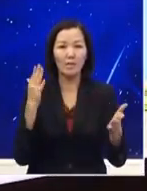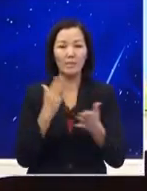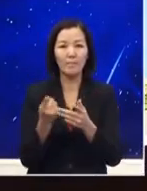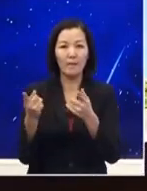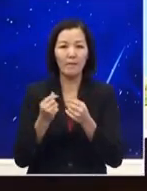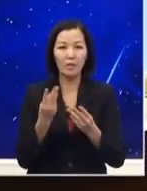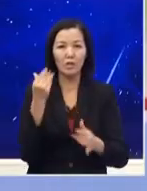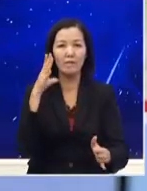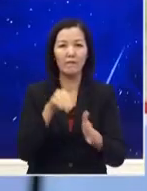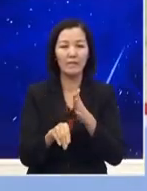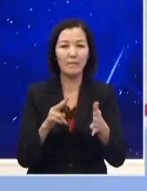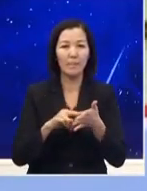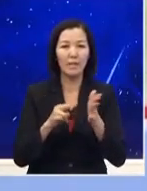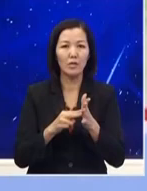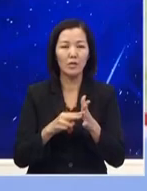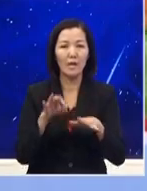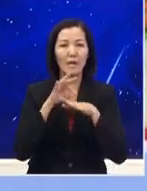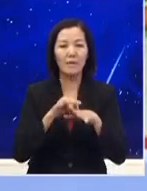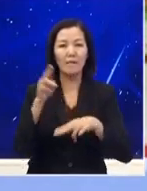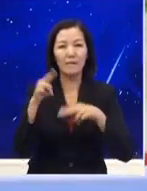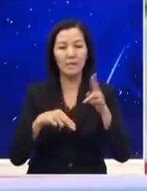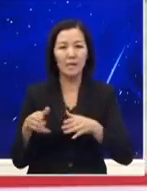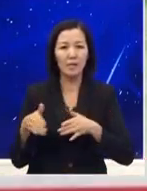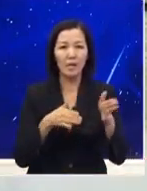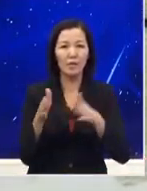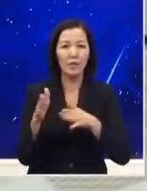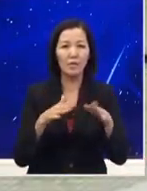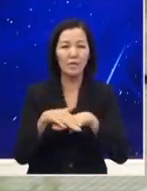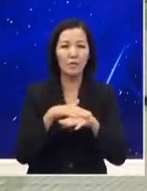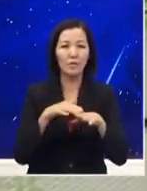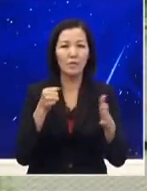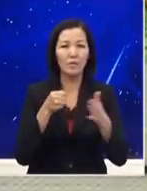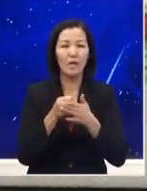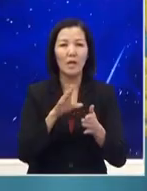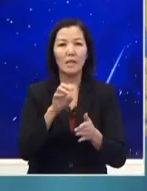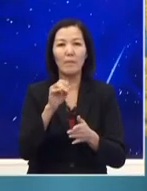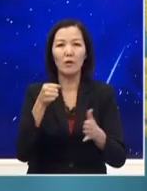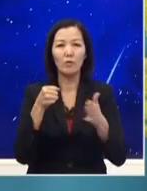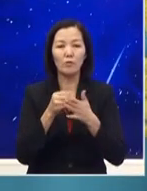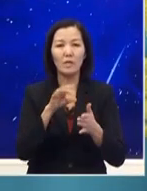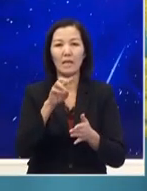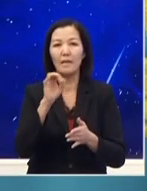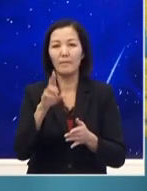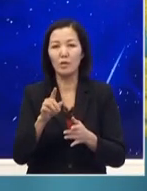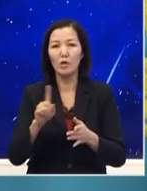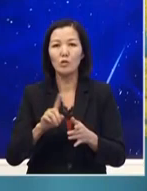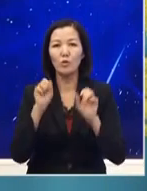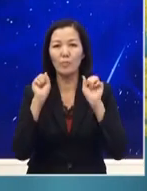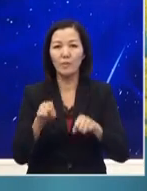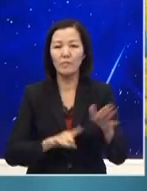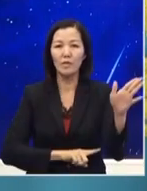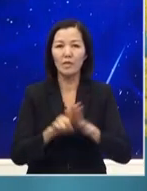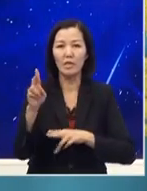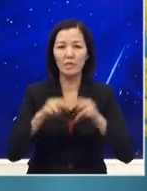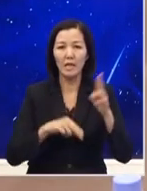привлечения инвесторов планируется провести дорожно-строительные работы от населенного пункта Тополевка до села Лепсинск, что позволит начать